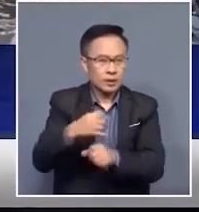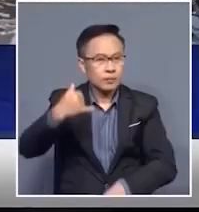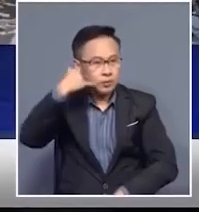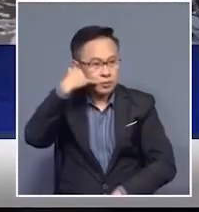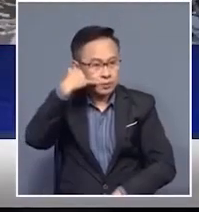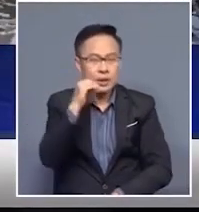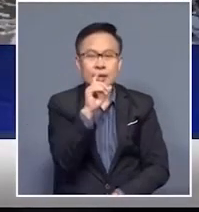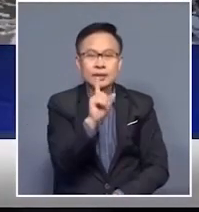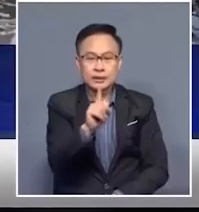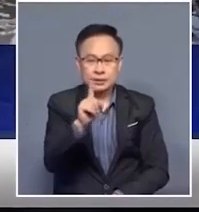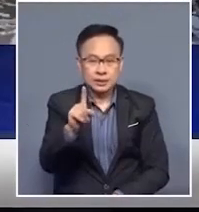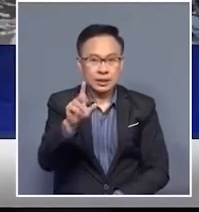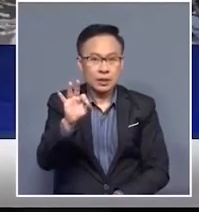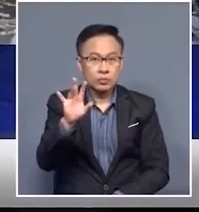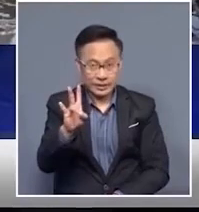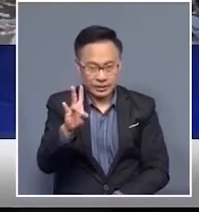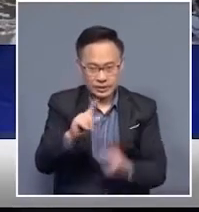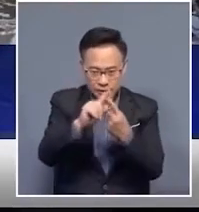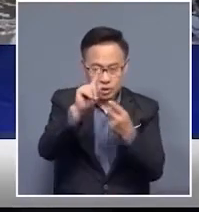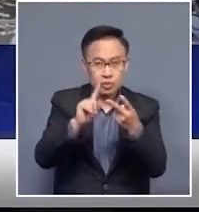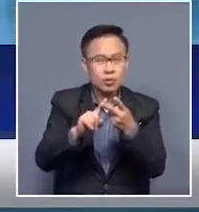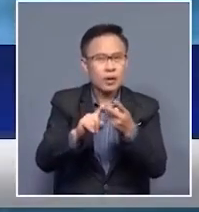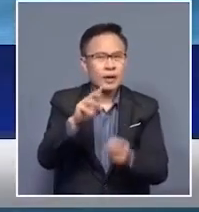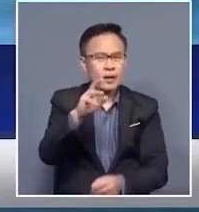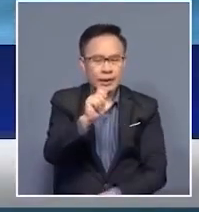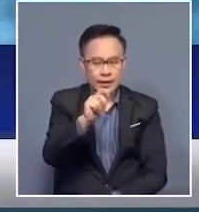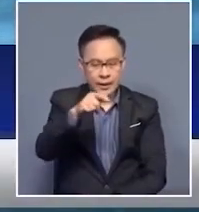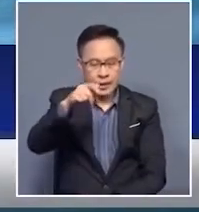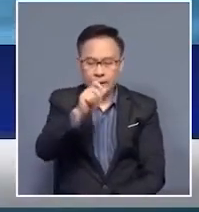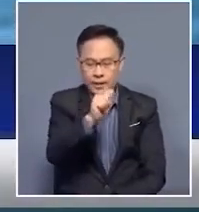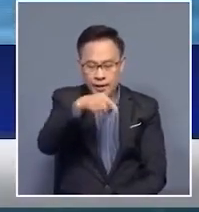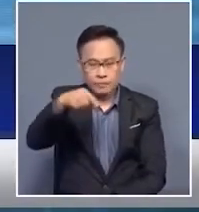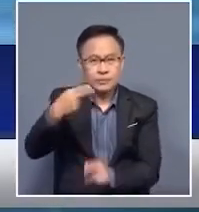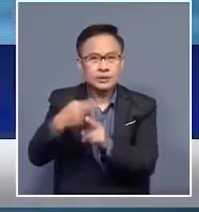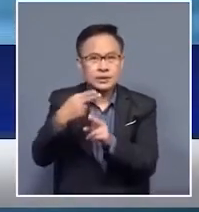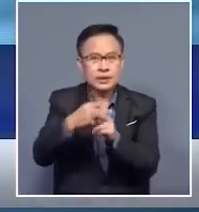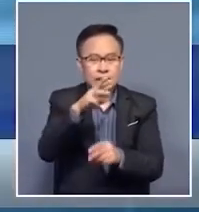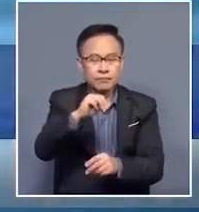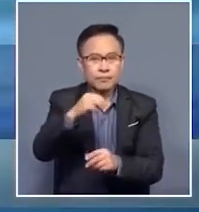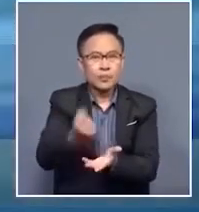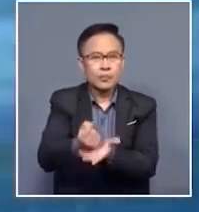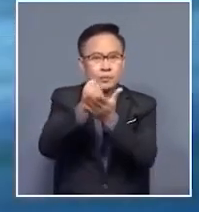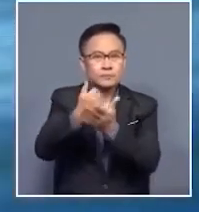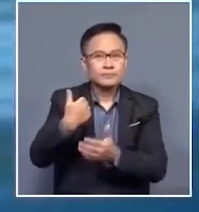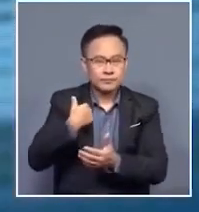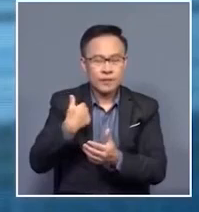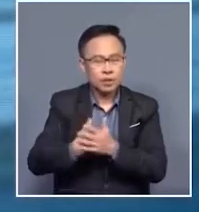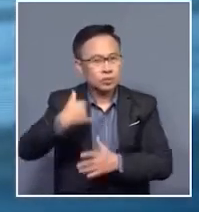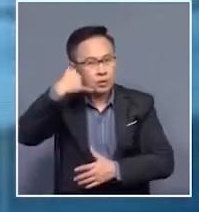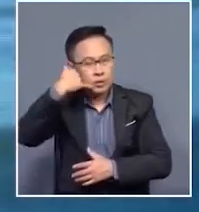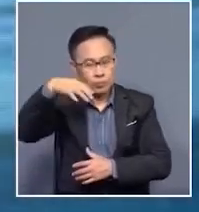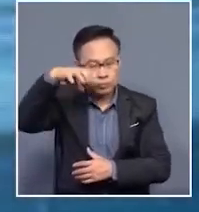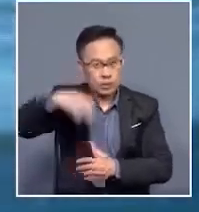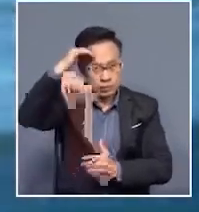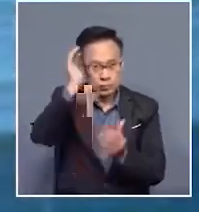1197หรือดูได้ที่แอปพลิเคชัน M Help Me หรือว่าจะโทรไปตามสถานีตำรวจต่างๆตรงนี้เนี่ย